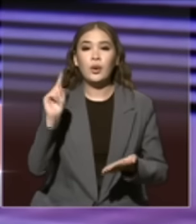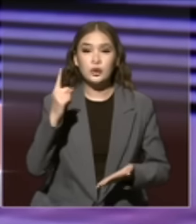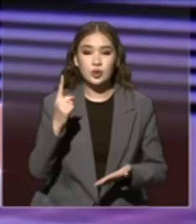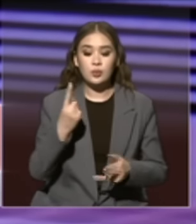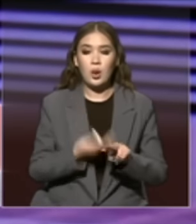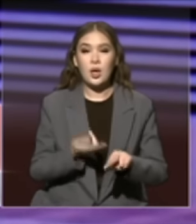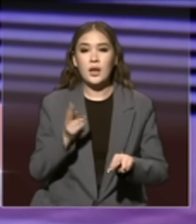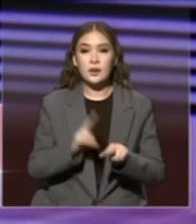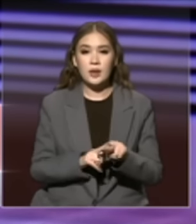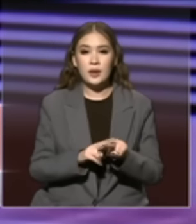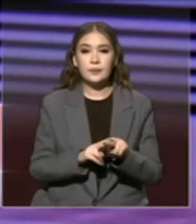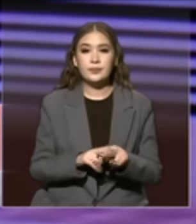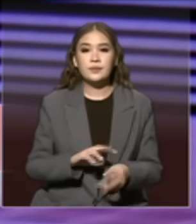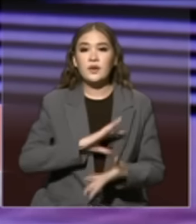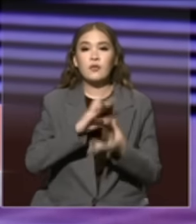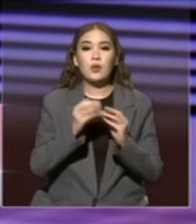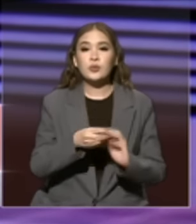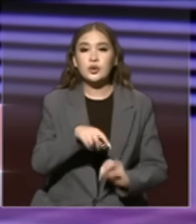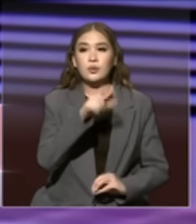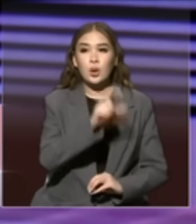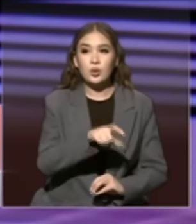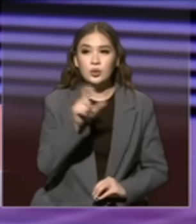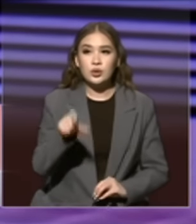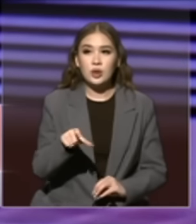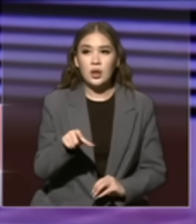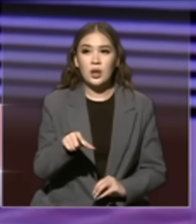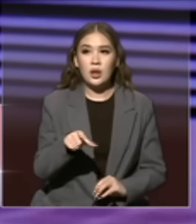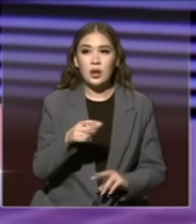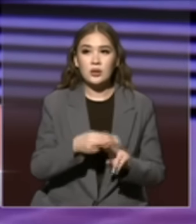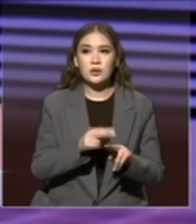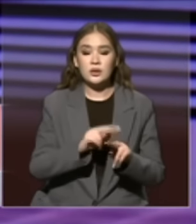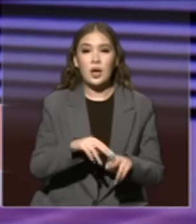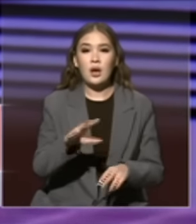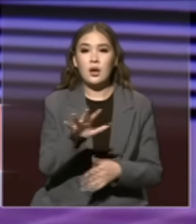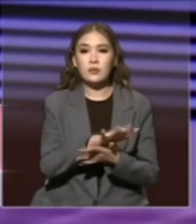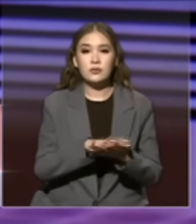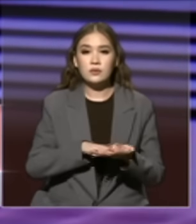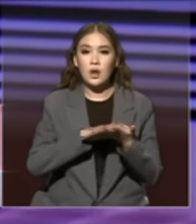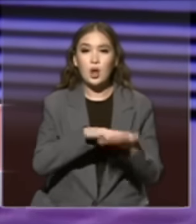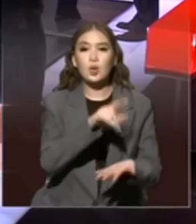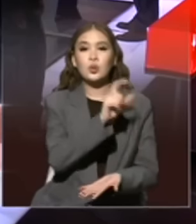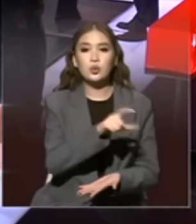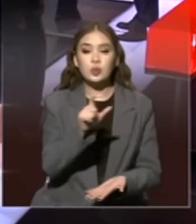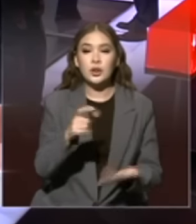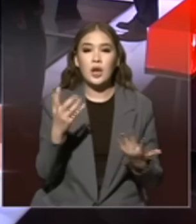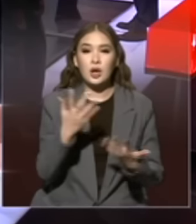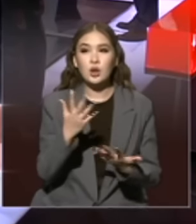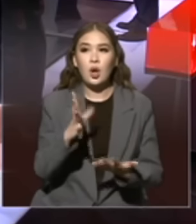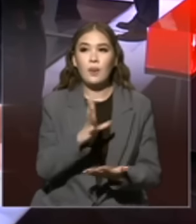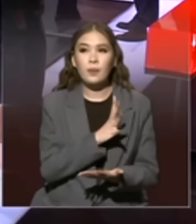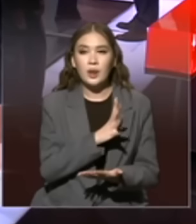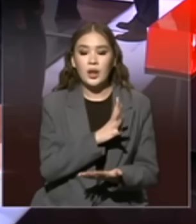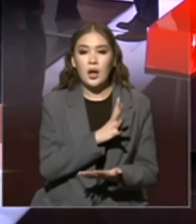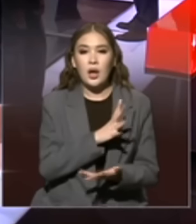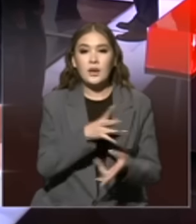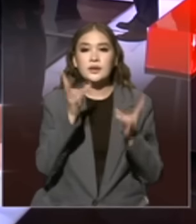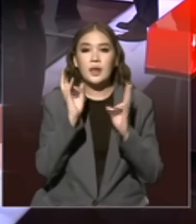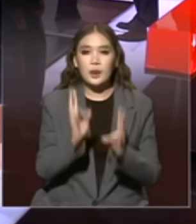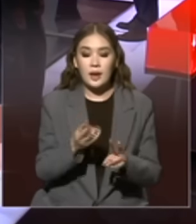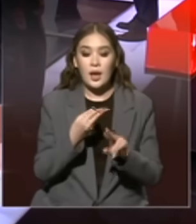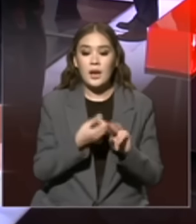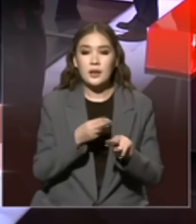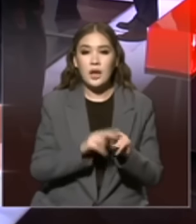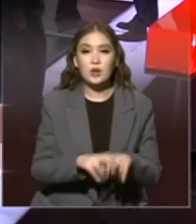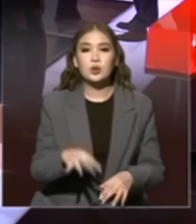билерді қарастыруды жәбірленуші тарап өтініш арқылы сұрады болады. Бірінші қадам жасалды ма? Одан кейін жаңағы соттың